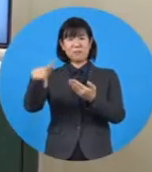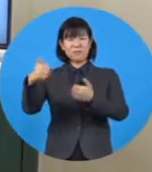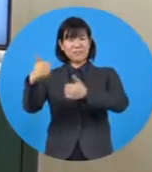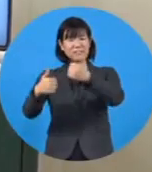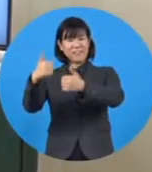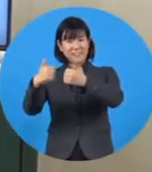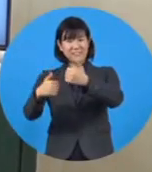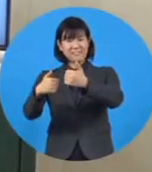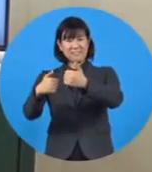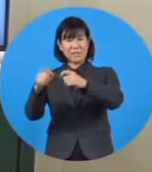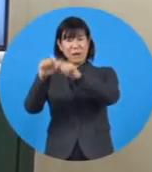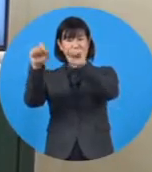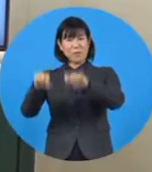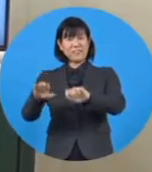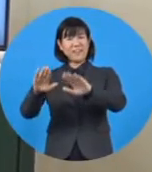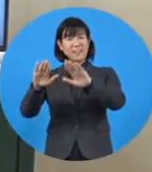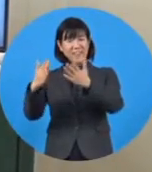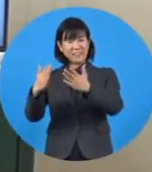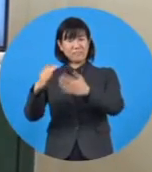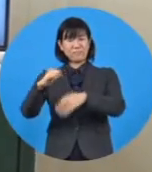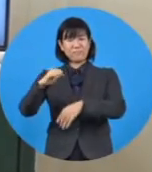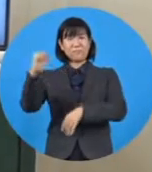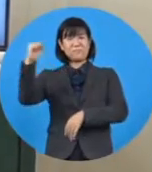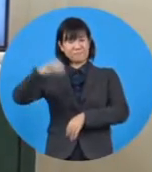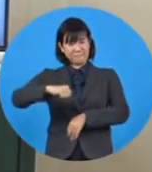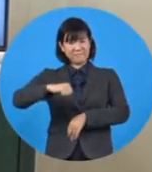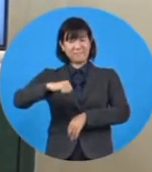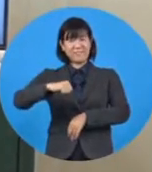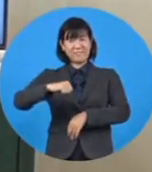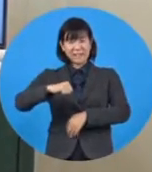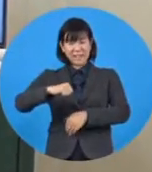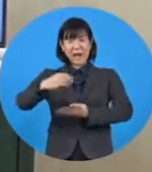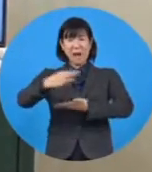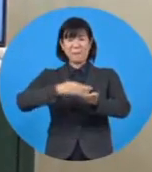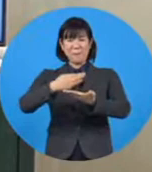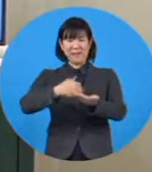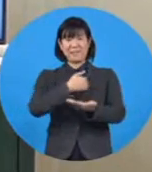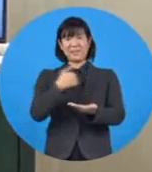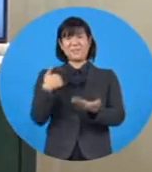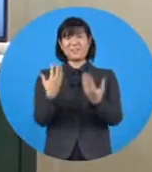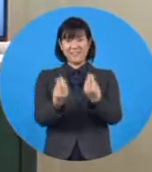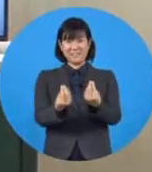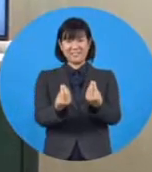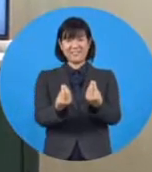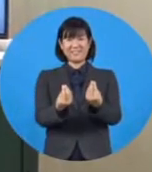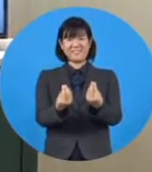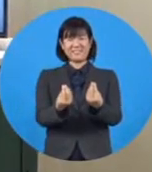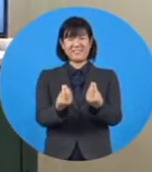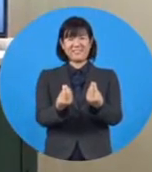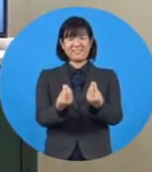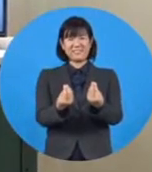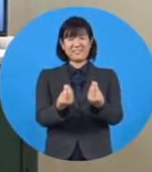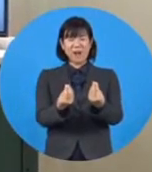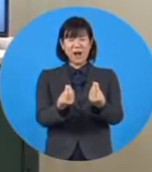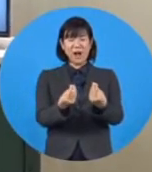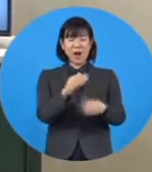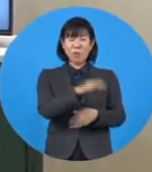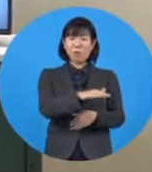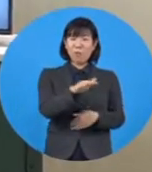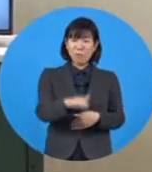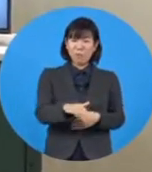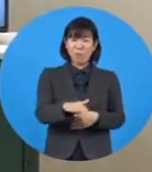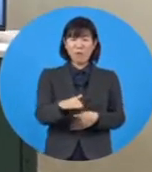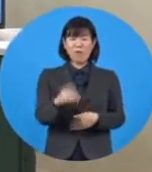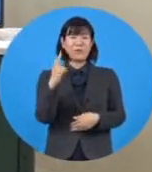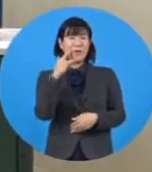らってで問題ないというお墨付きをもらったので発表しました。 はい、本当に子育て世代、お